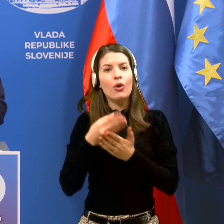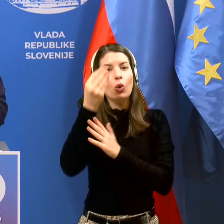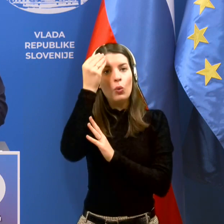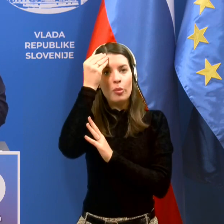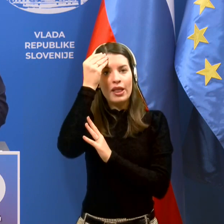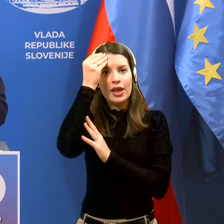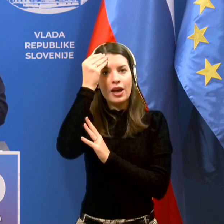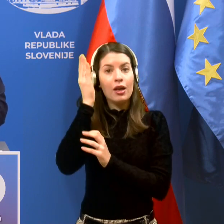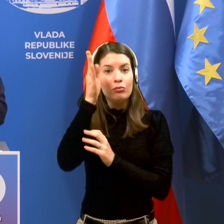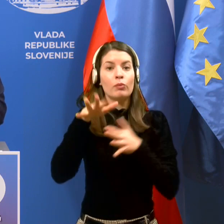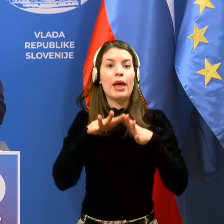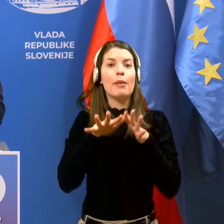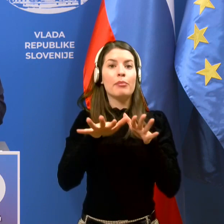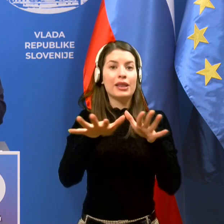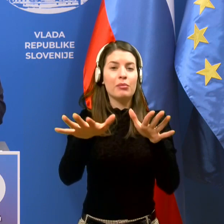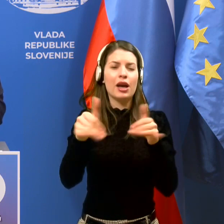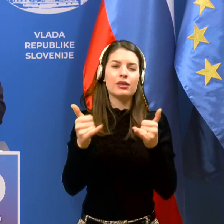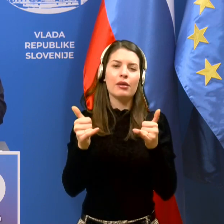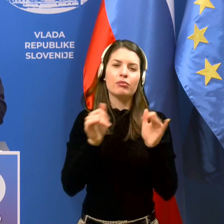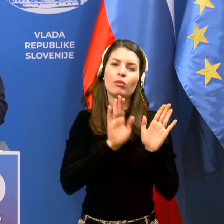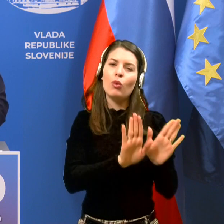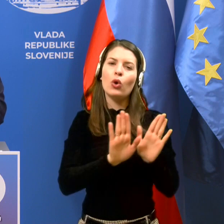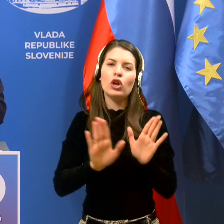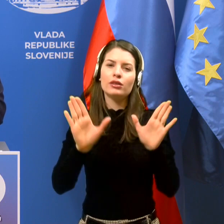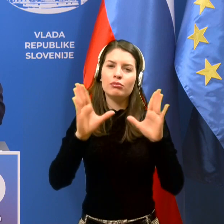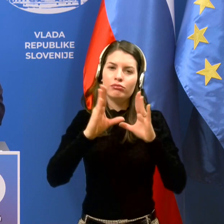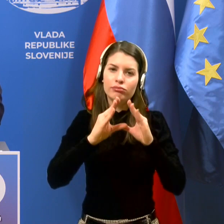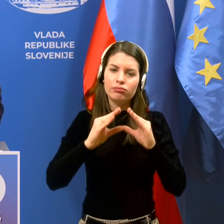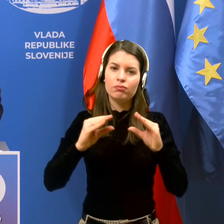da epidemija počasi